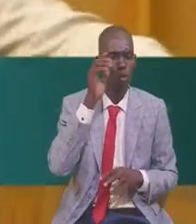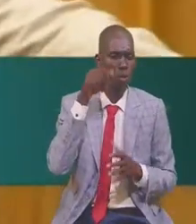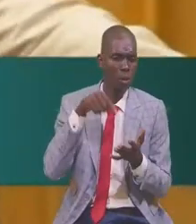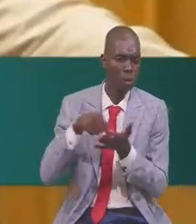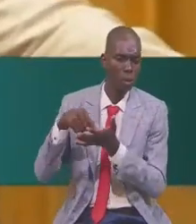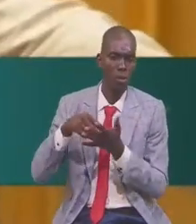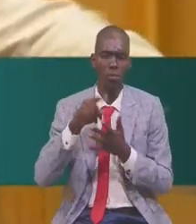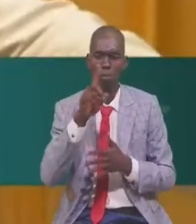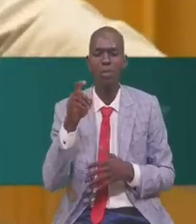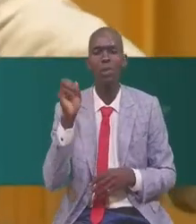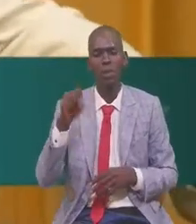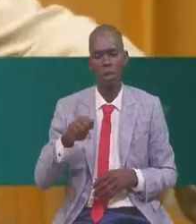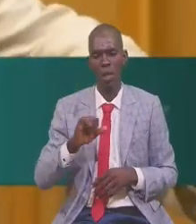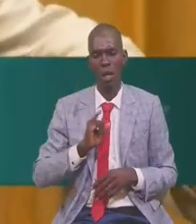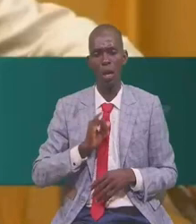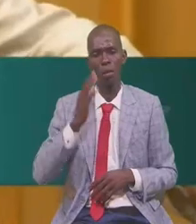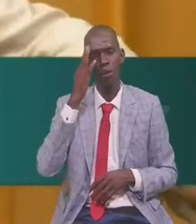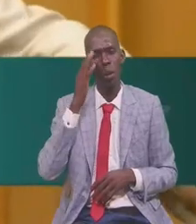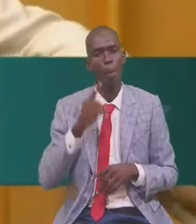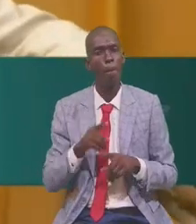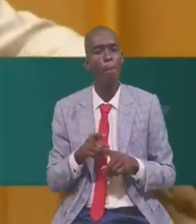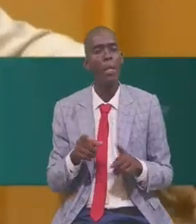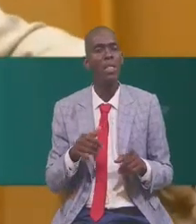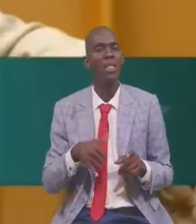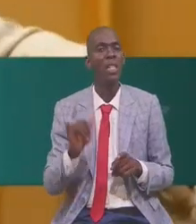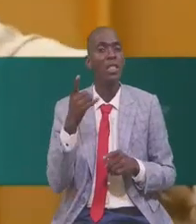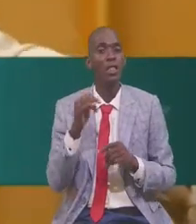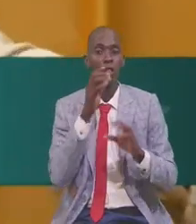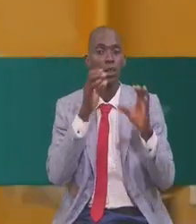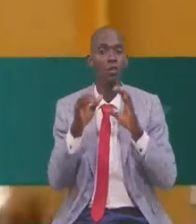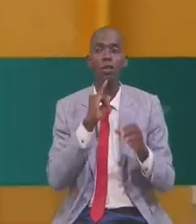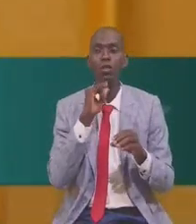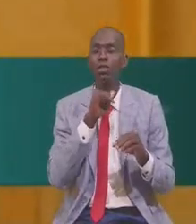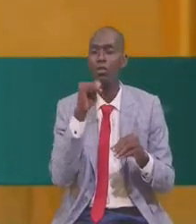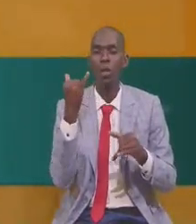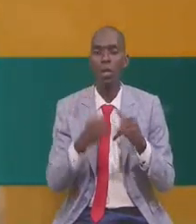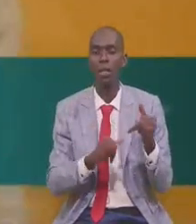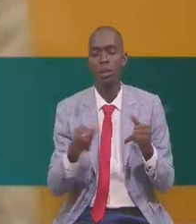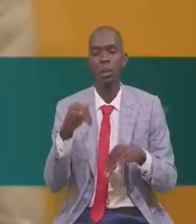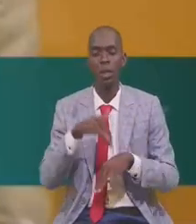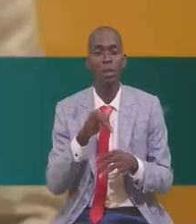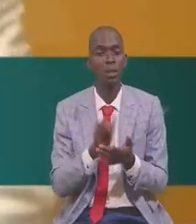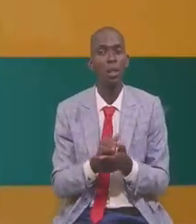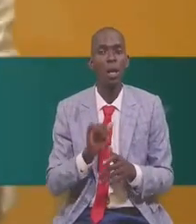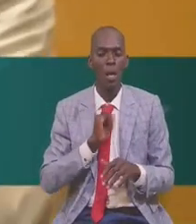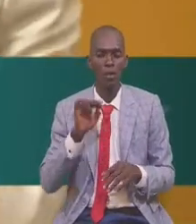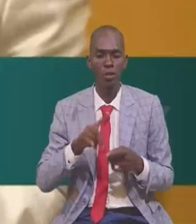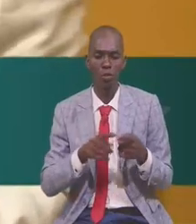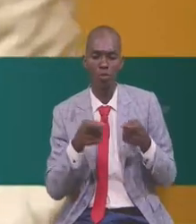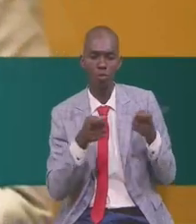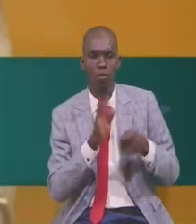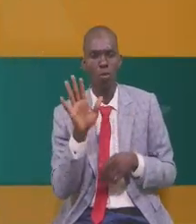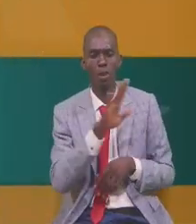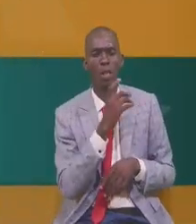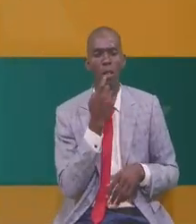sais. Mais la conversation ne va pas dépasser ce niveau. Je dois dompter leur langue. Si je ne le fais